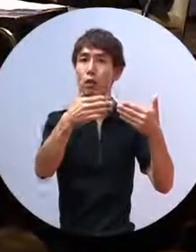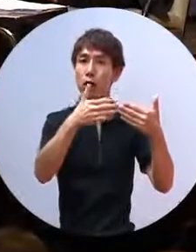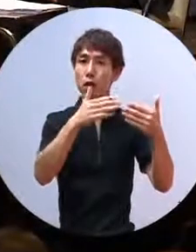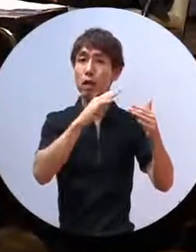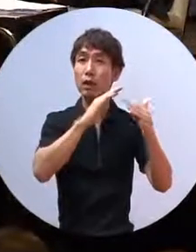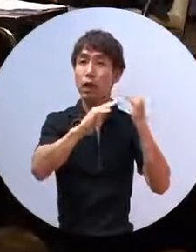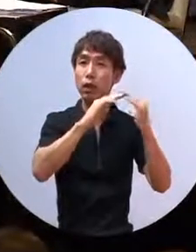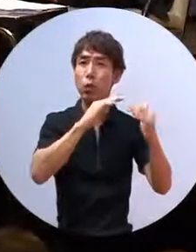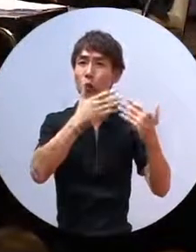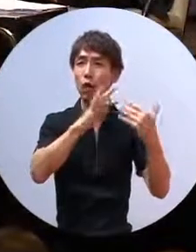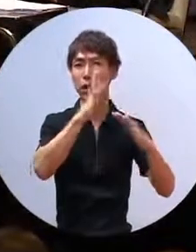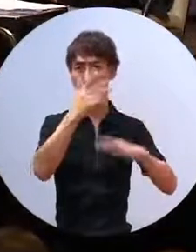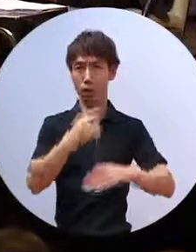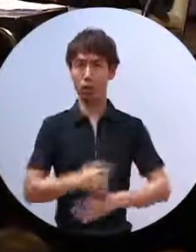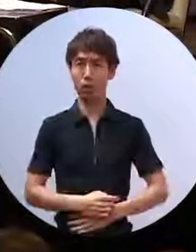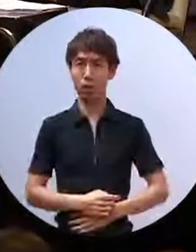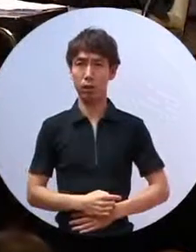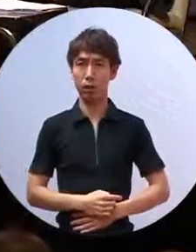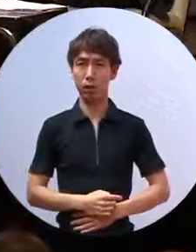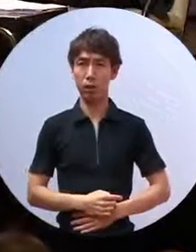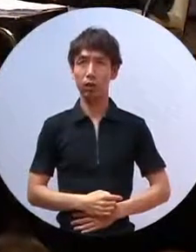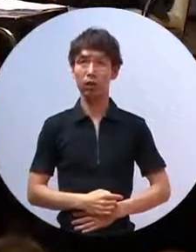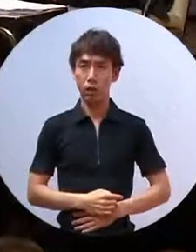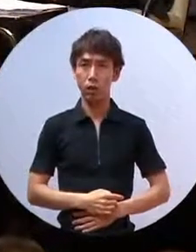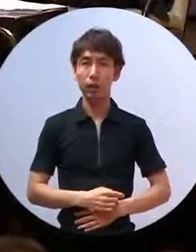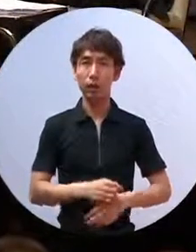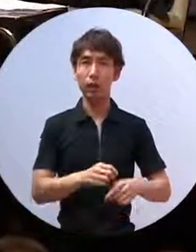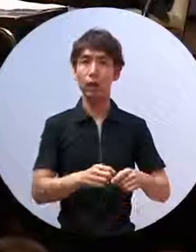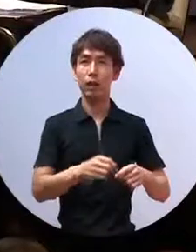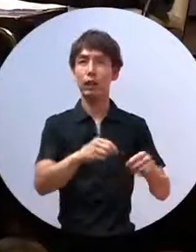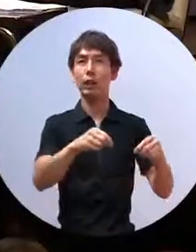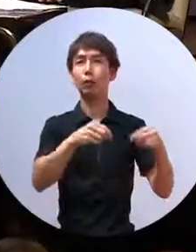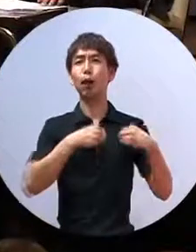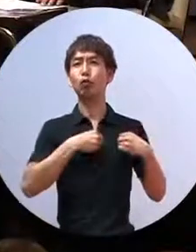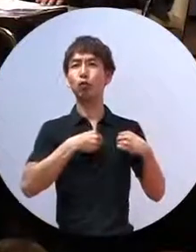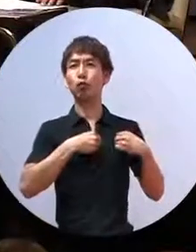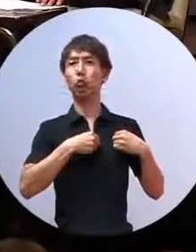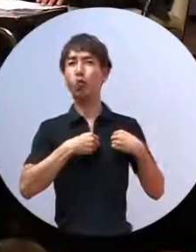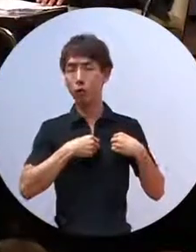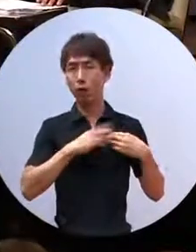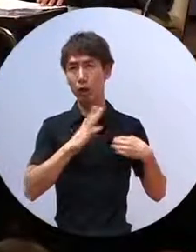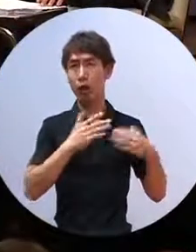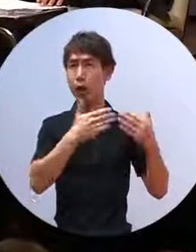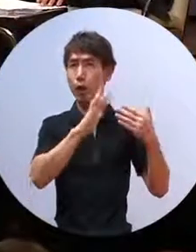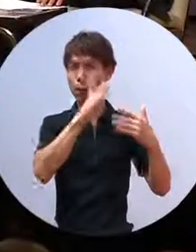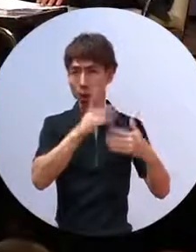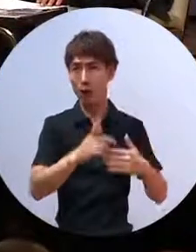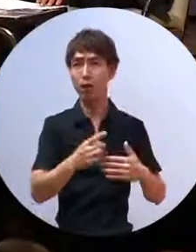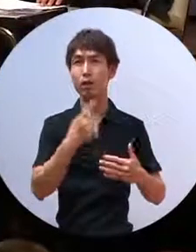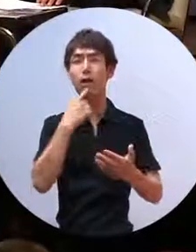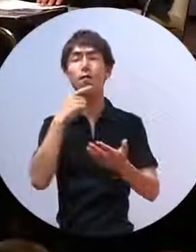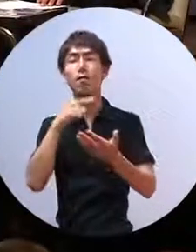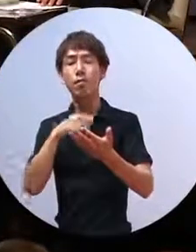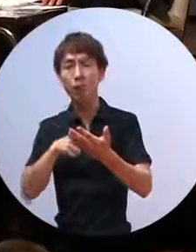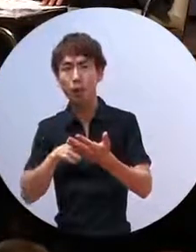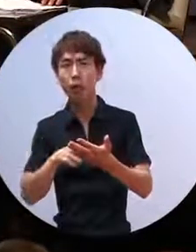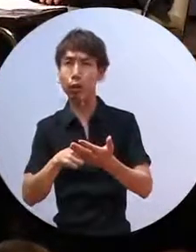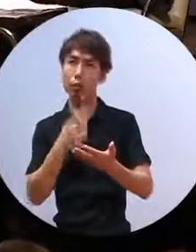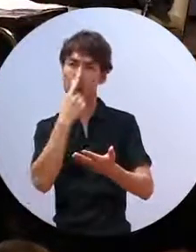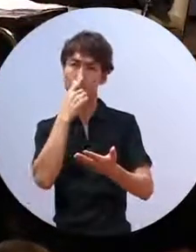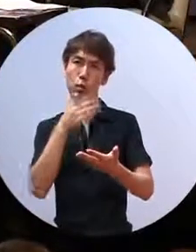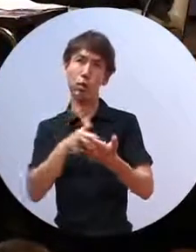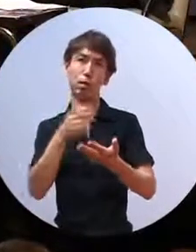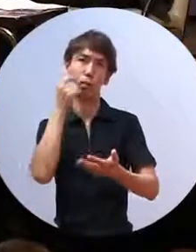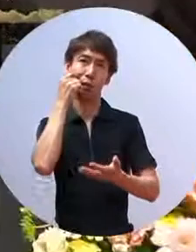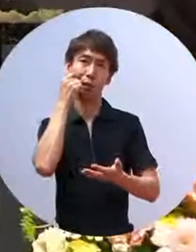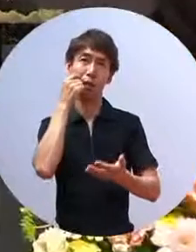していない世代ですので、被爆の体験は共有できない、私も体験した人の気持ちがよくわかりますというようなことは絶対に軽